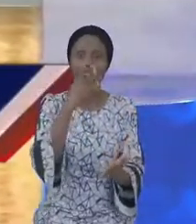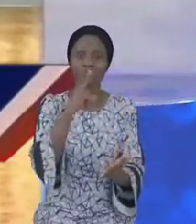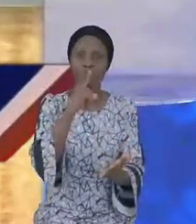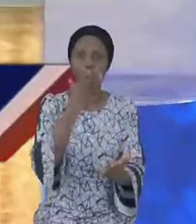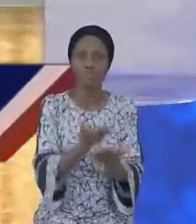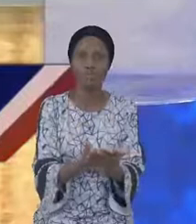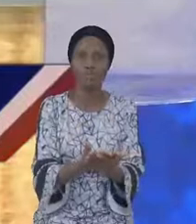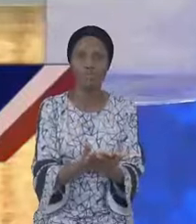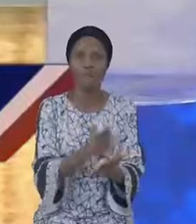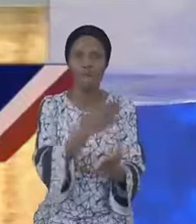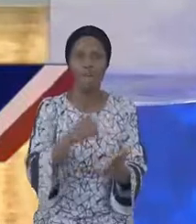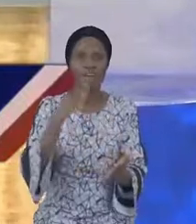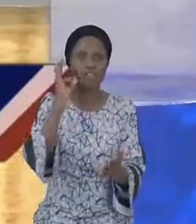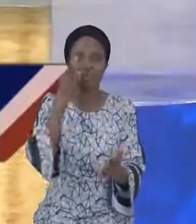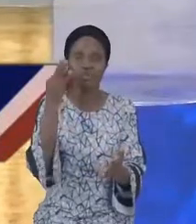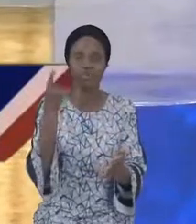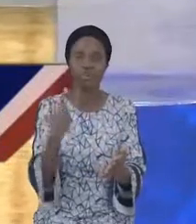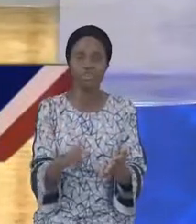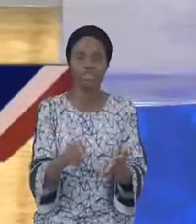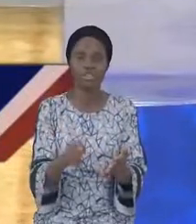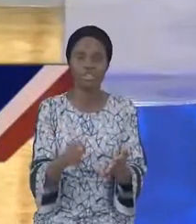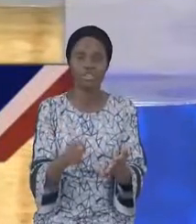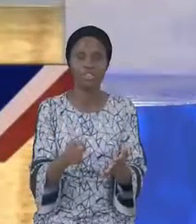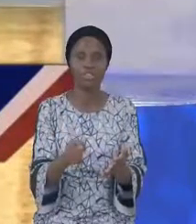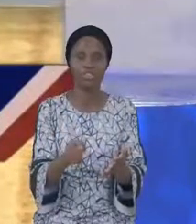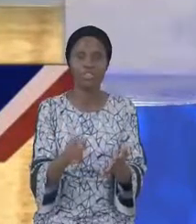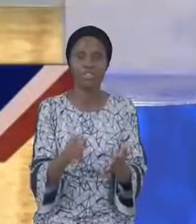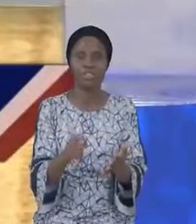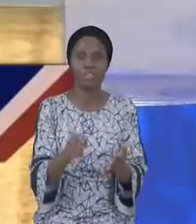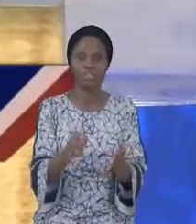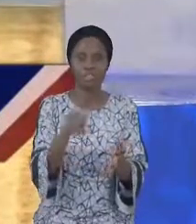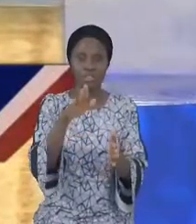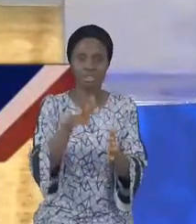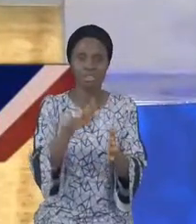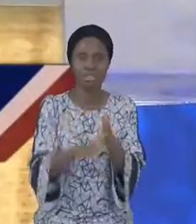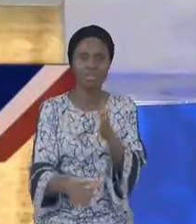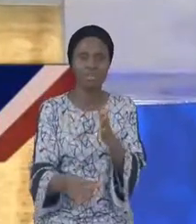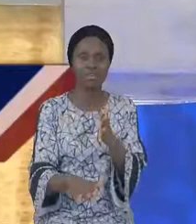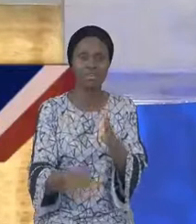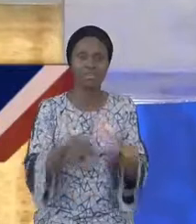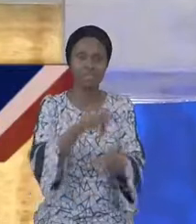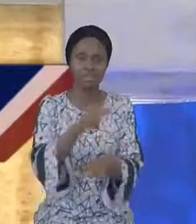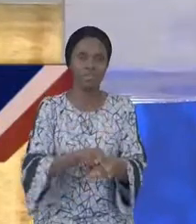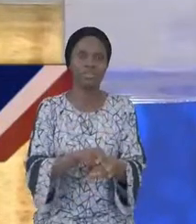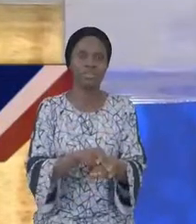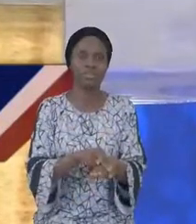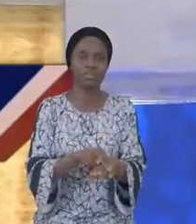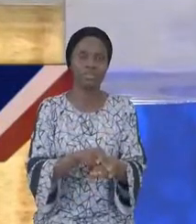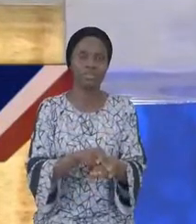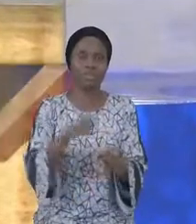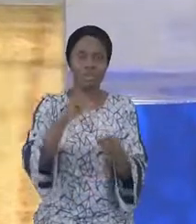ou l'évidence. L'évidence est le fruit de la nature